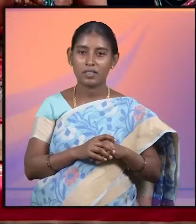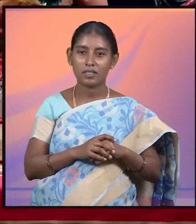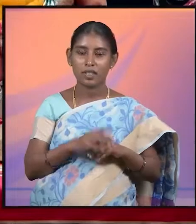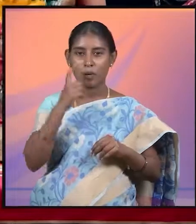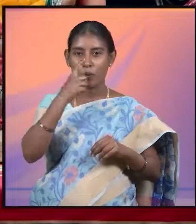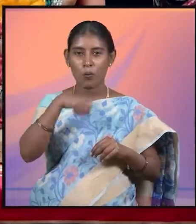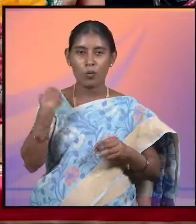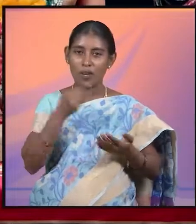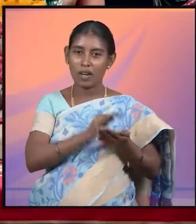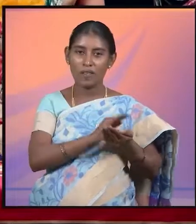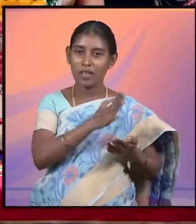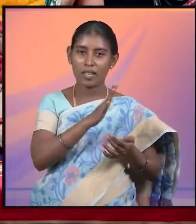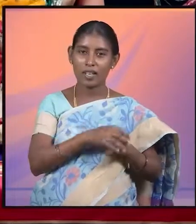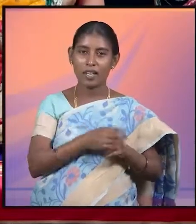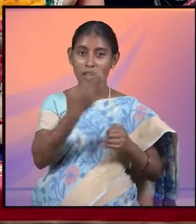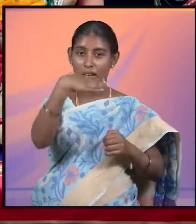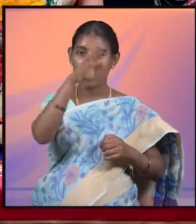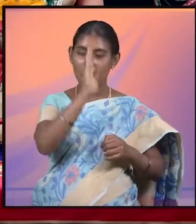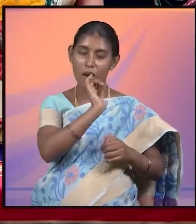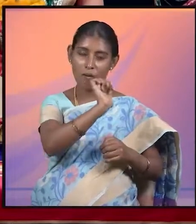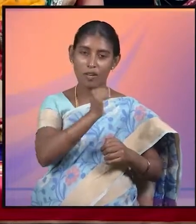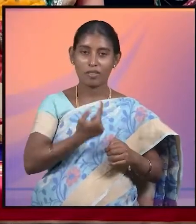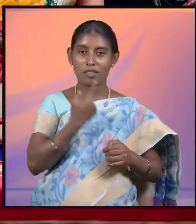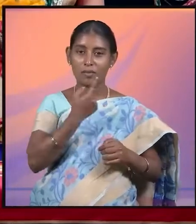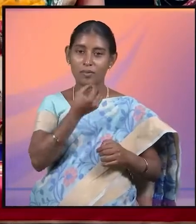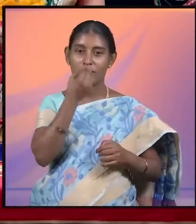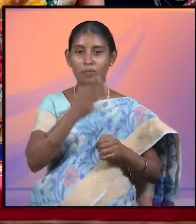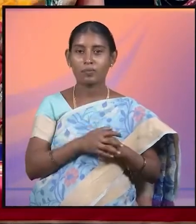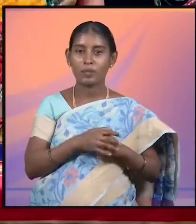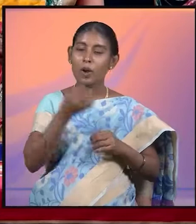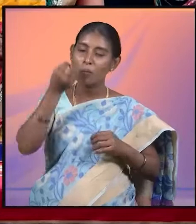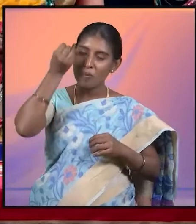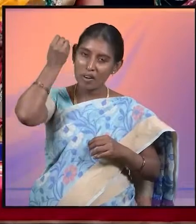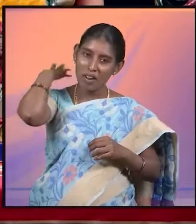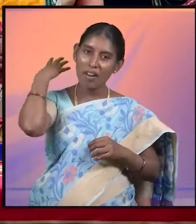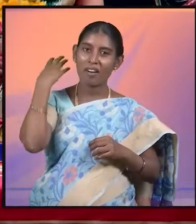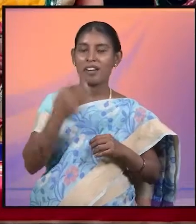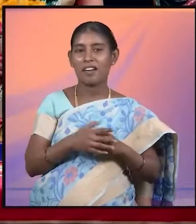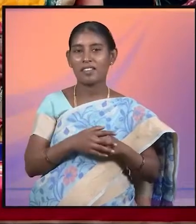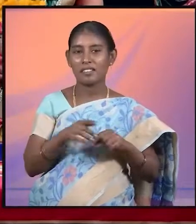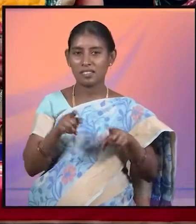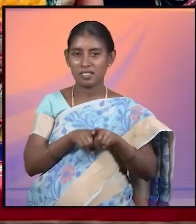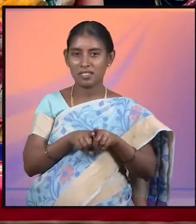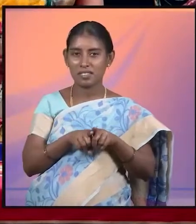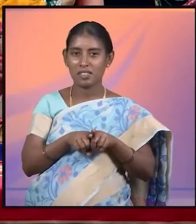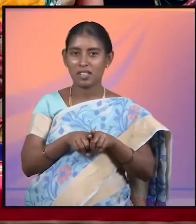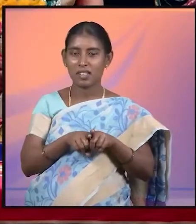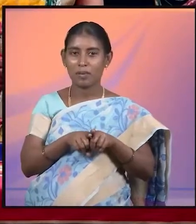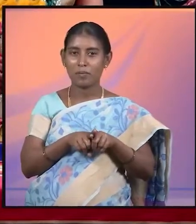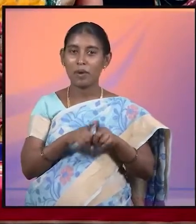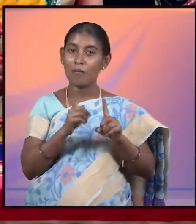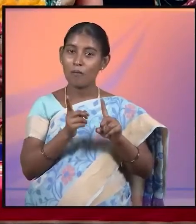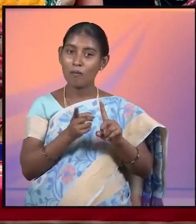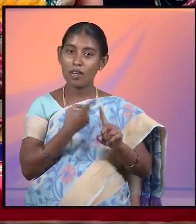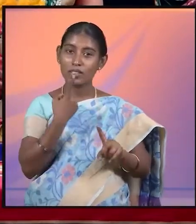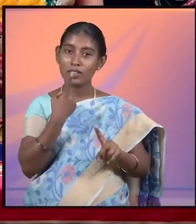மனுஷன் இவரு! விடு விடு விடு, அந்த காலத்துல அப்படித்தான். திடீர்னு அவர் முகம் மாறிடுச்சு. நான்